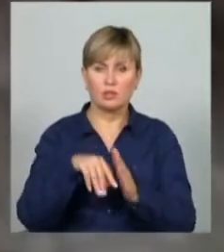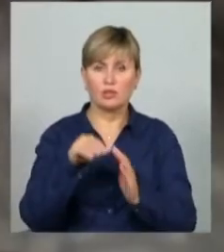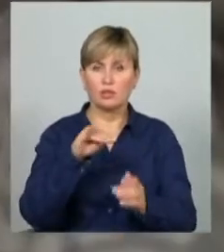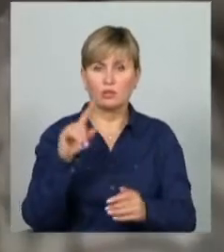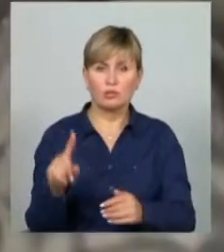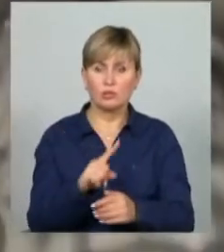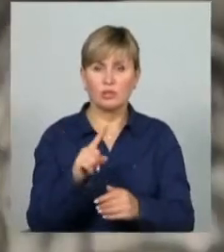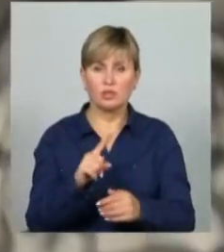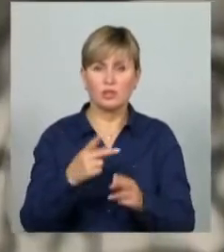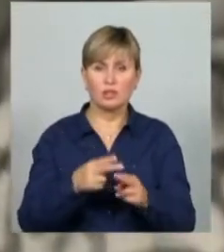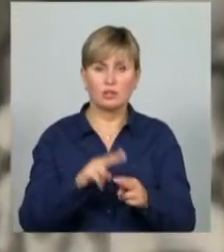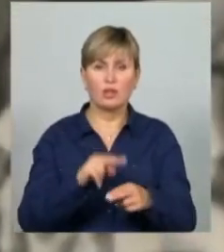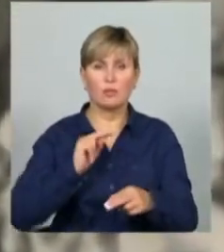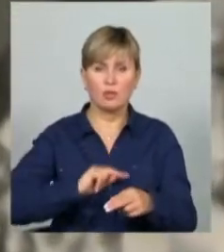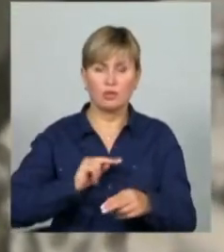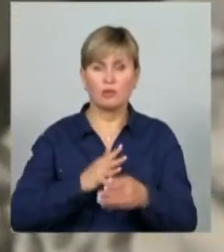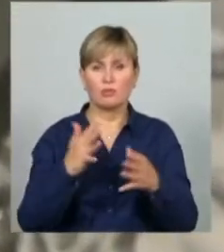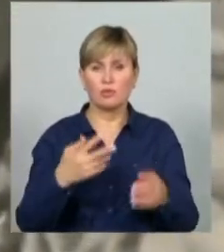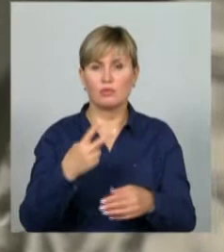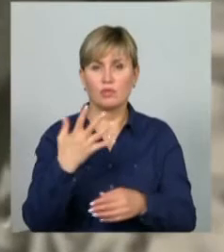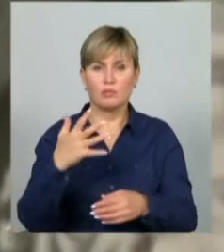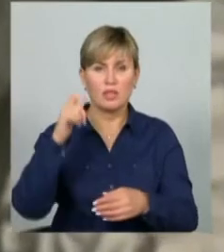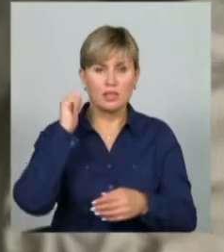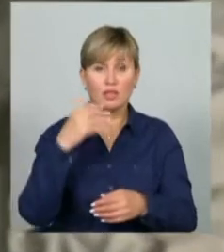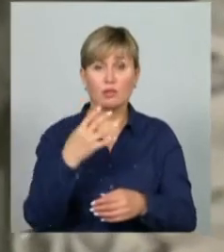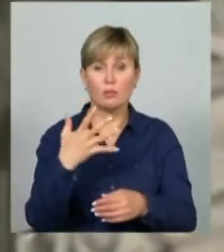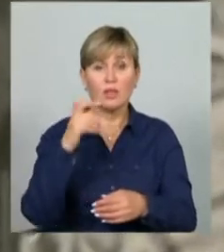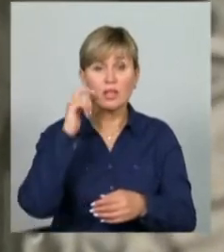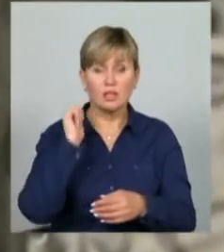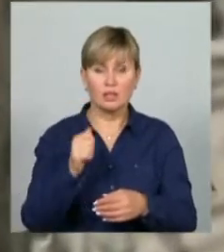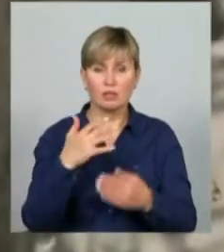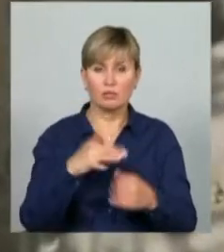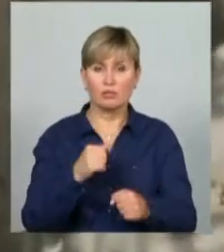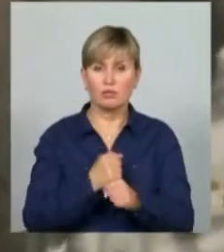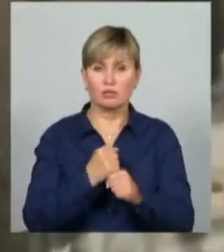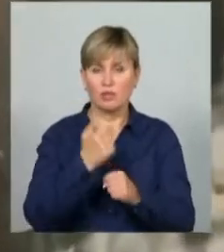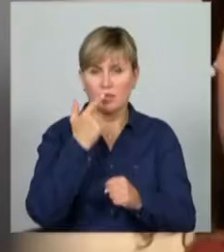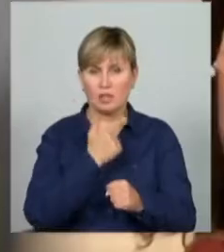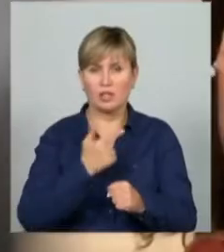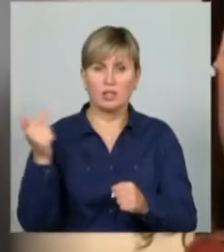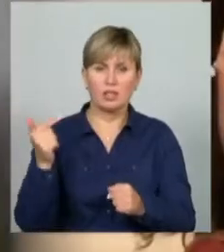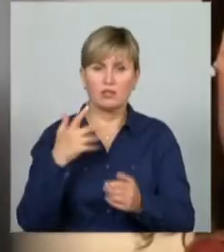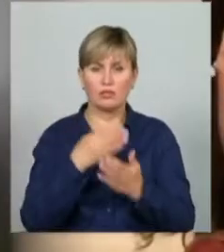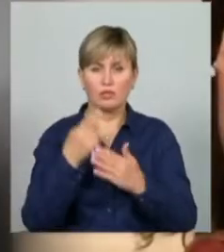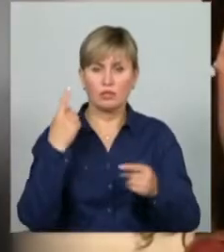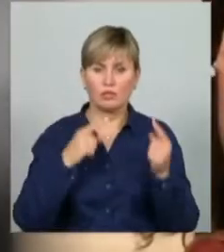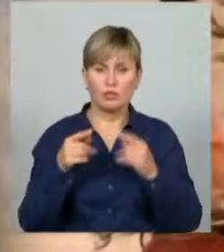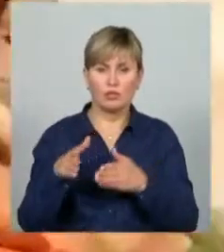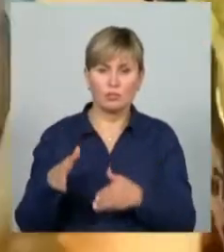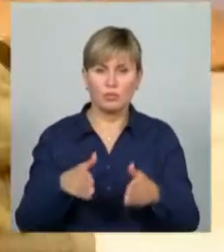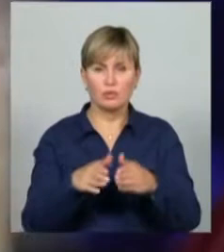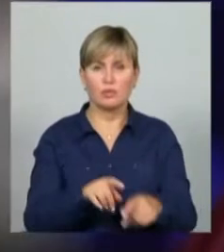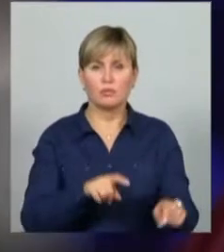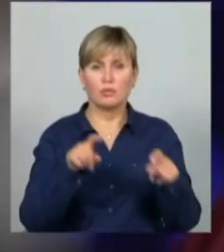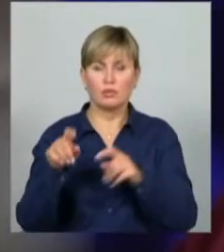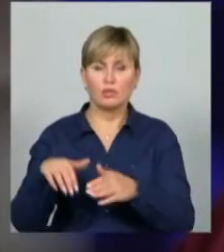имени Мусрепова, в котором проработала больше 25 лет. 45 лет она завершает героический вираж в своем творческом пути и переходит